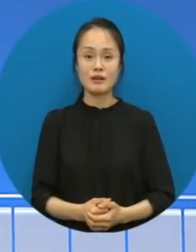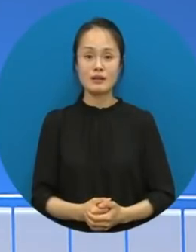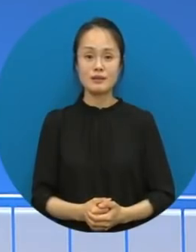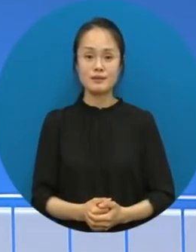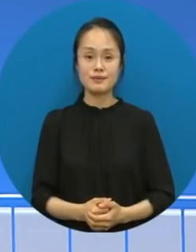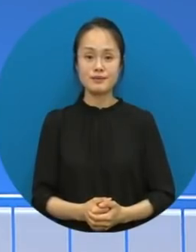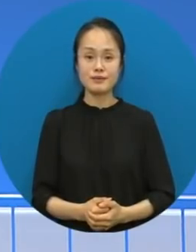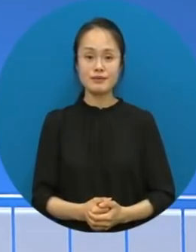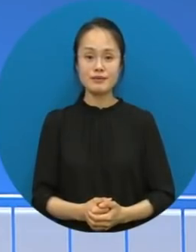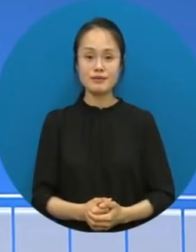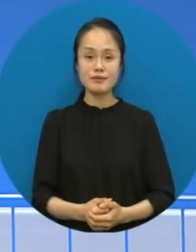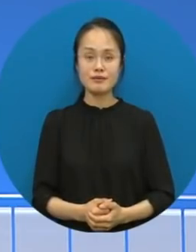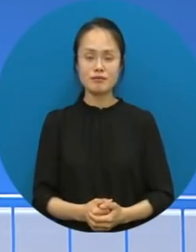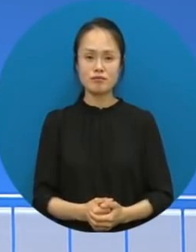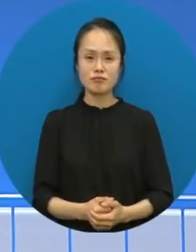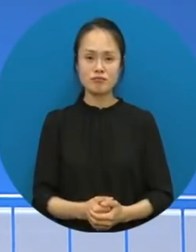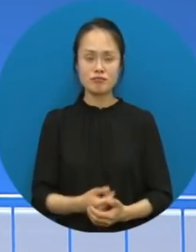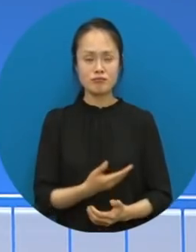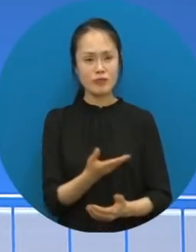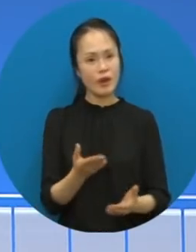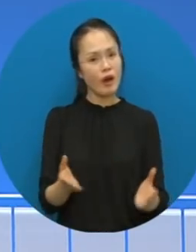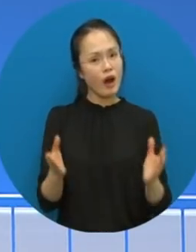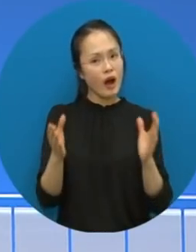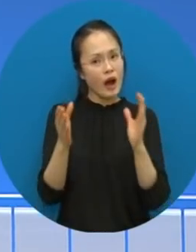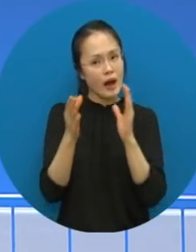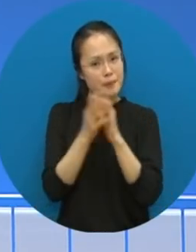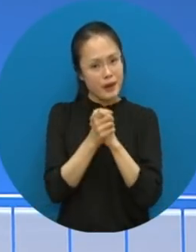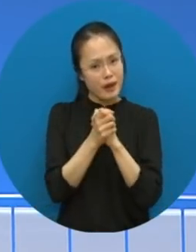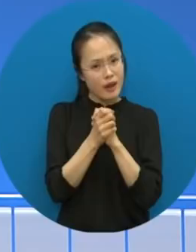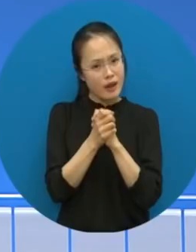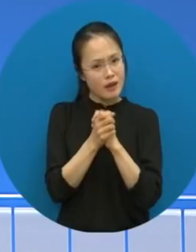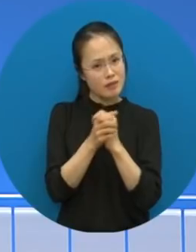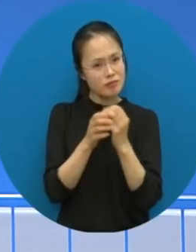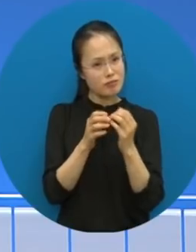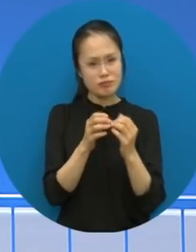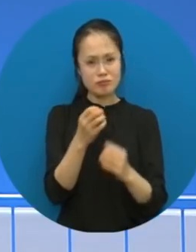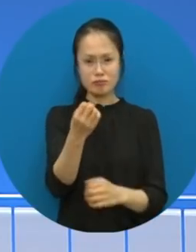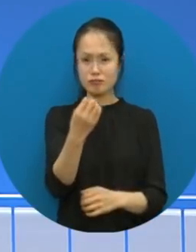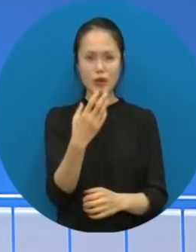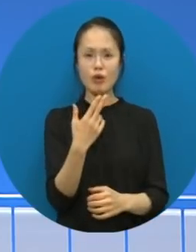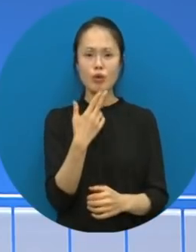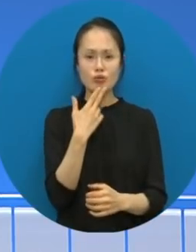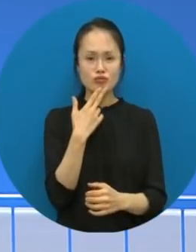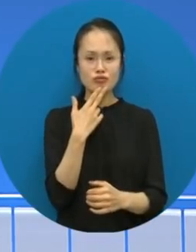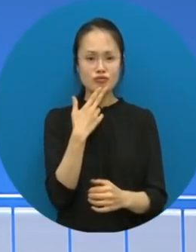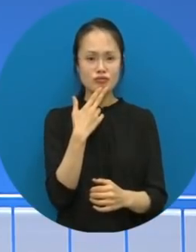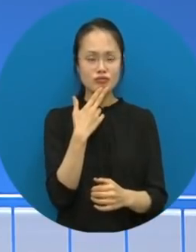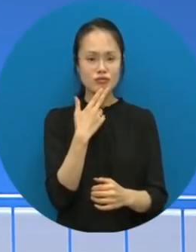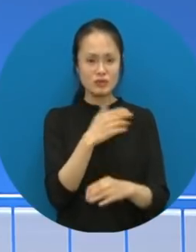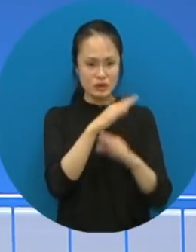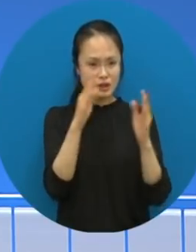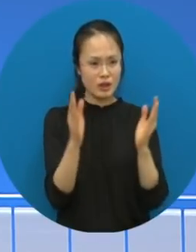근데 아멘 하긴커녕 그들은 사라져갔습니다. 할렐루야.